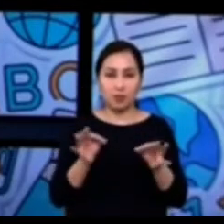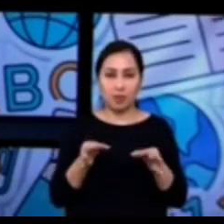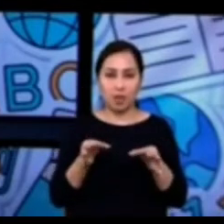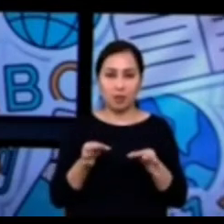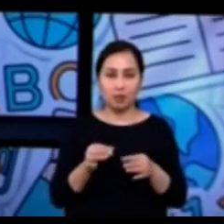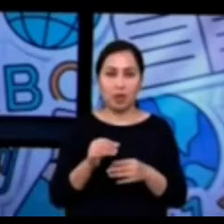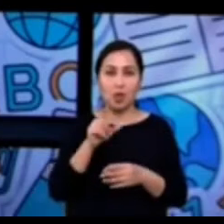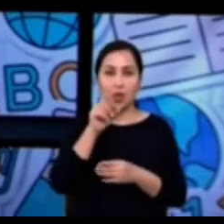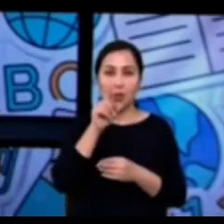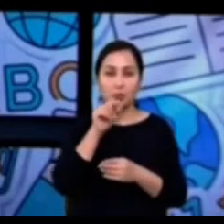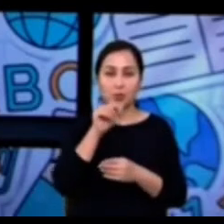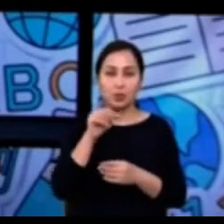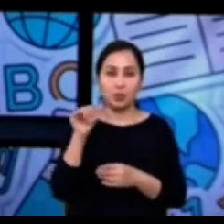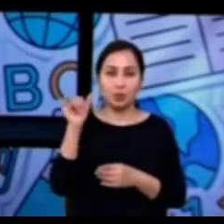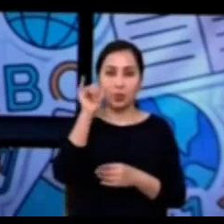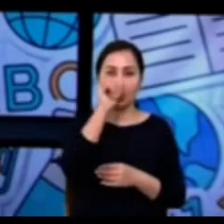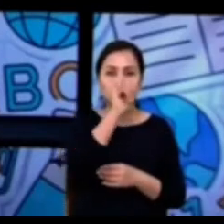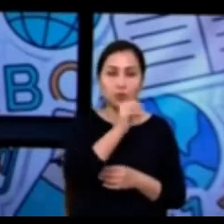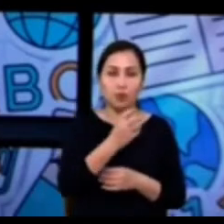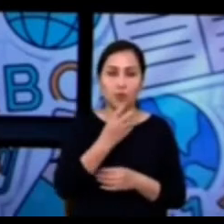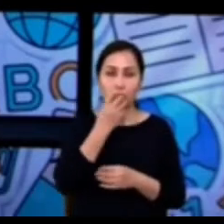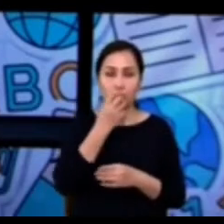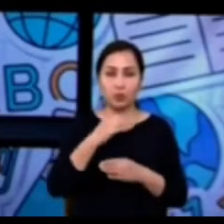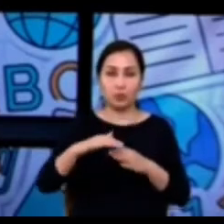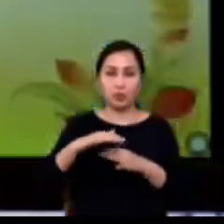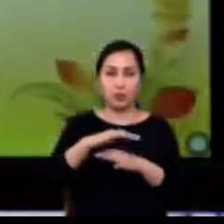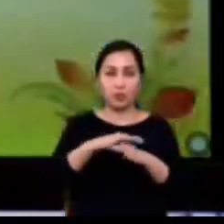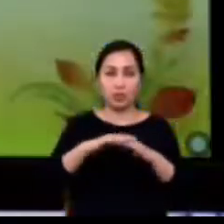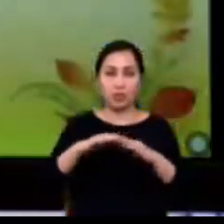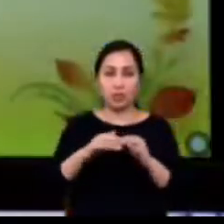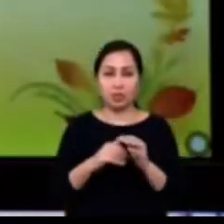Правильно, птицы улетают в теплые края.